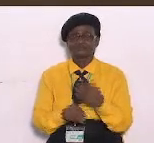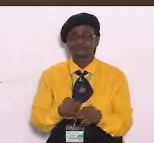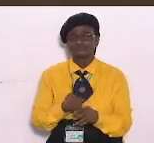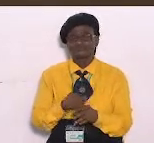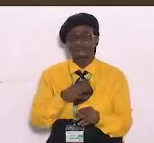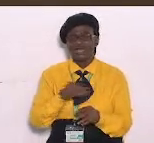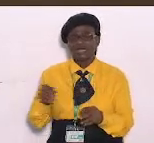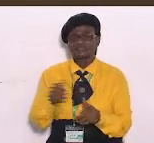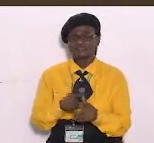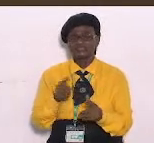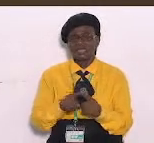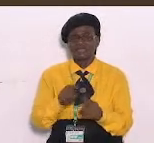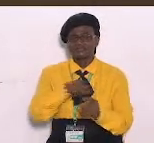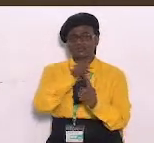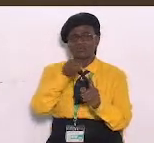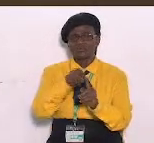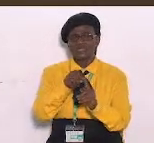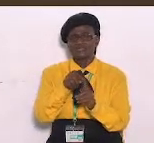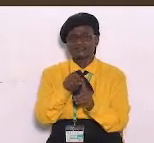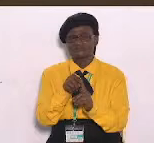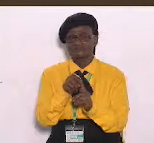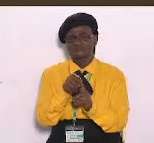Philippiens et